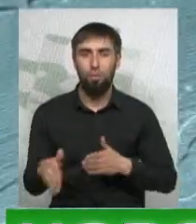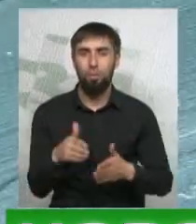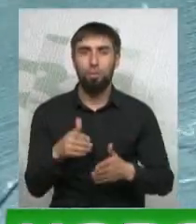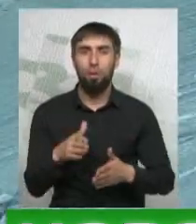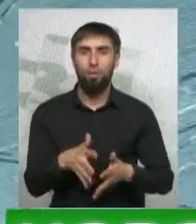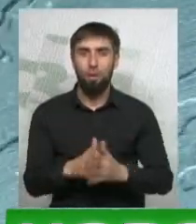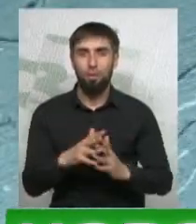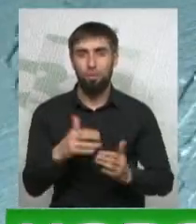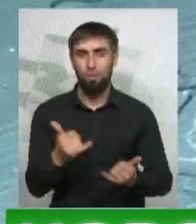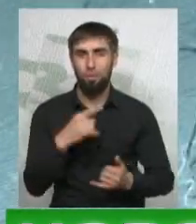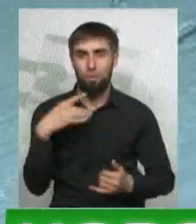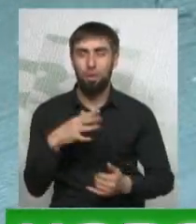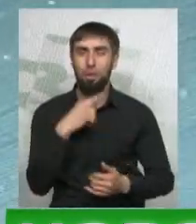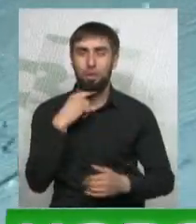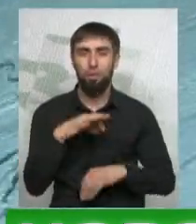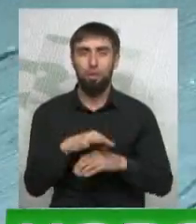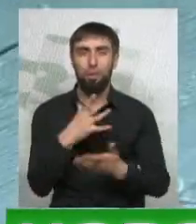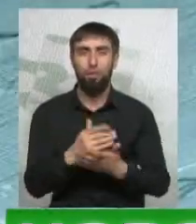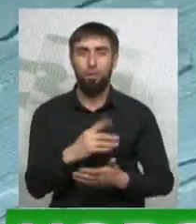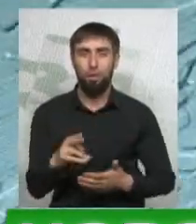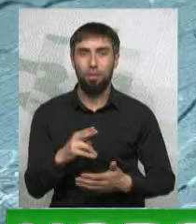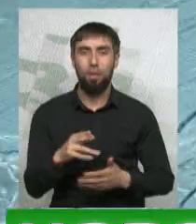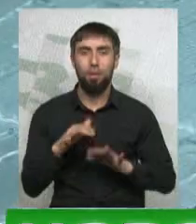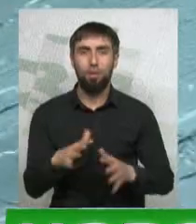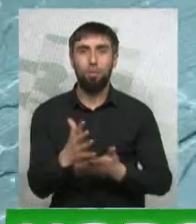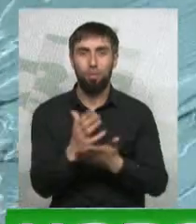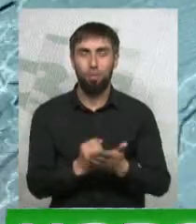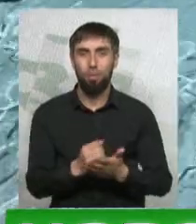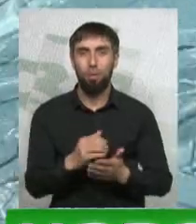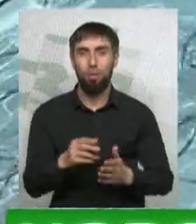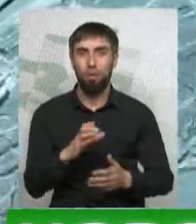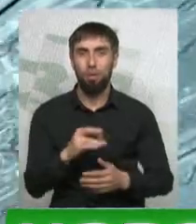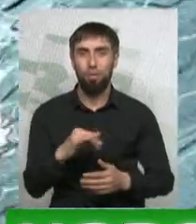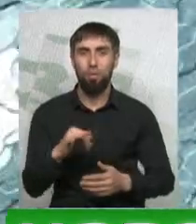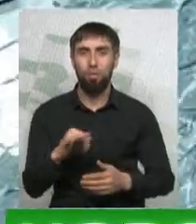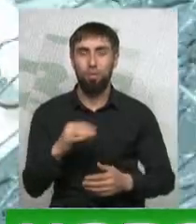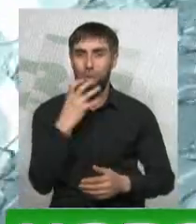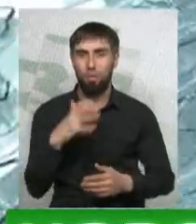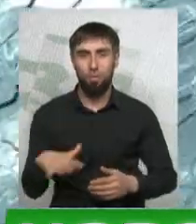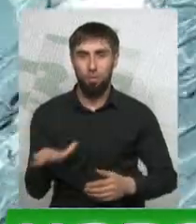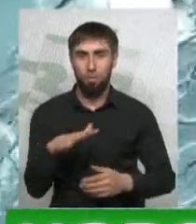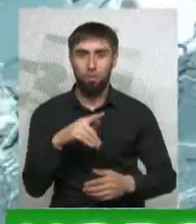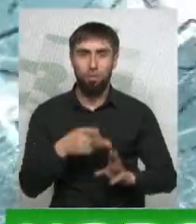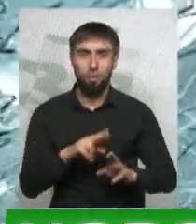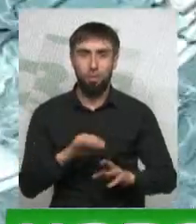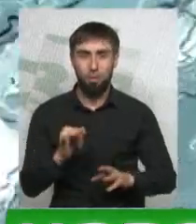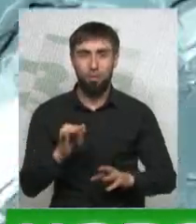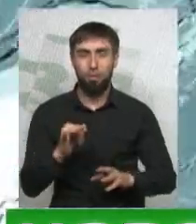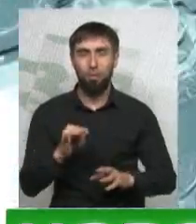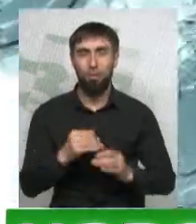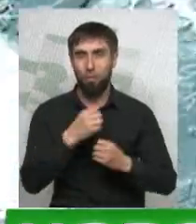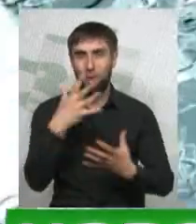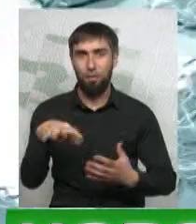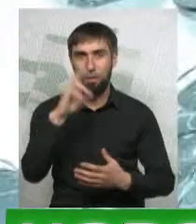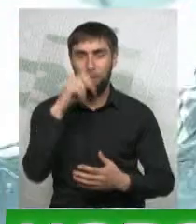России сегодня Ингушетия вносит свой вклад в дело сохранения стабильности на юге страны и процветания всего государства